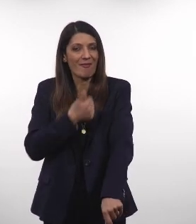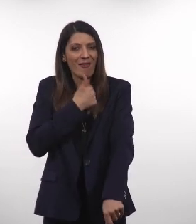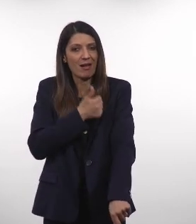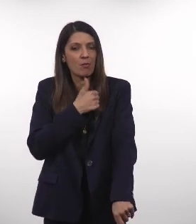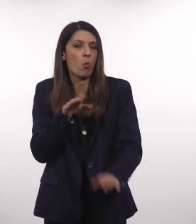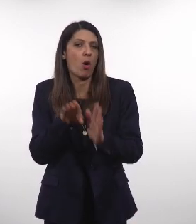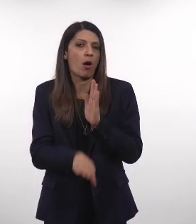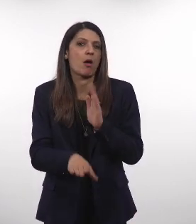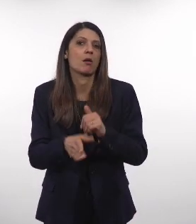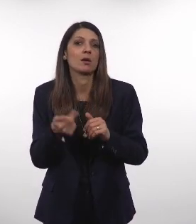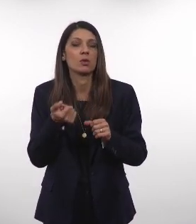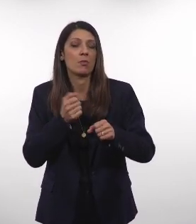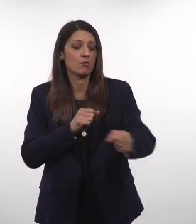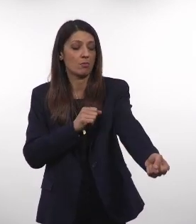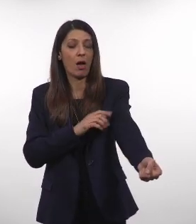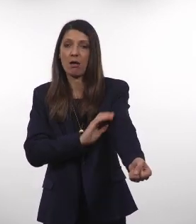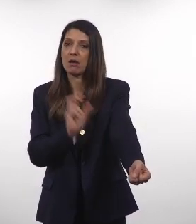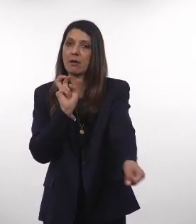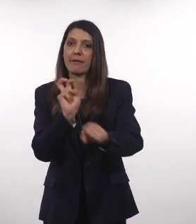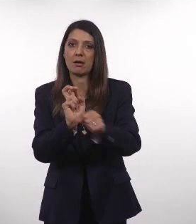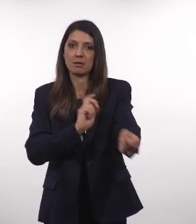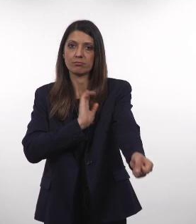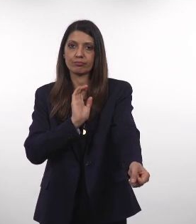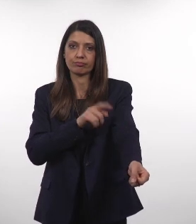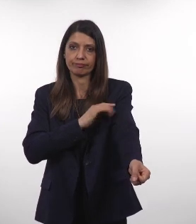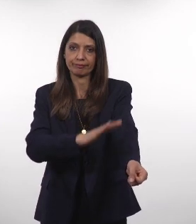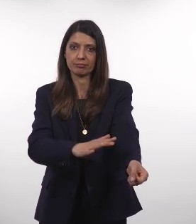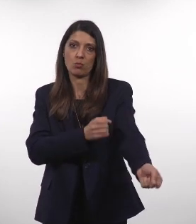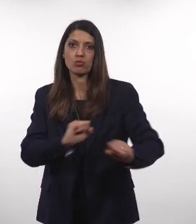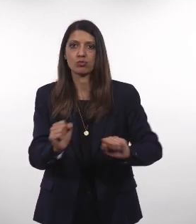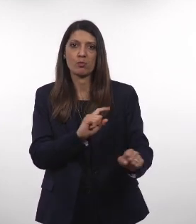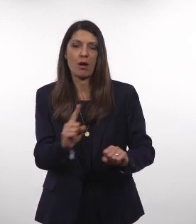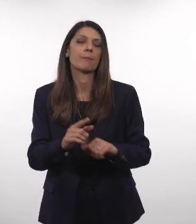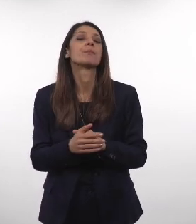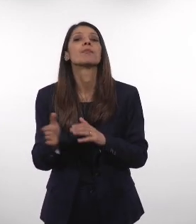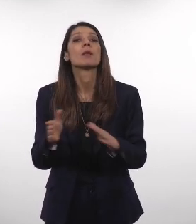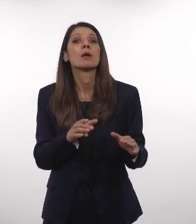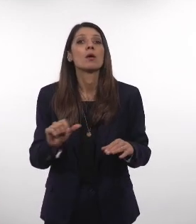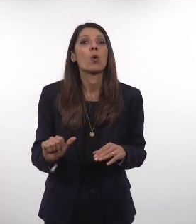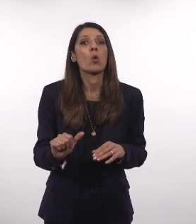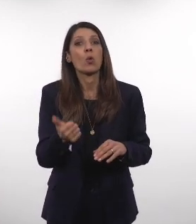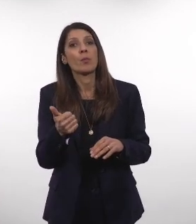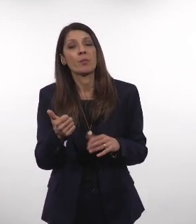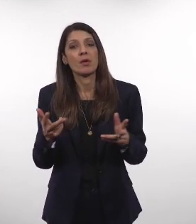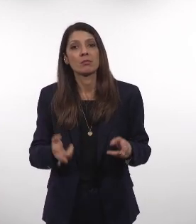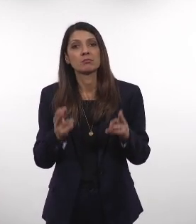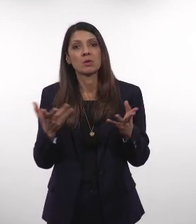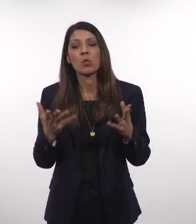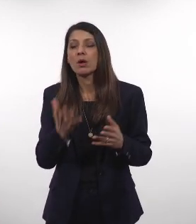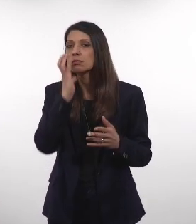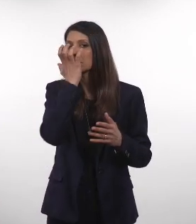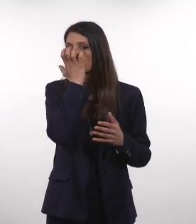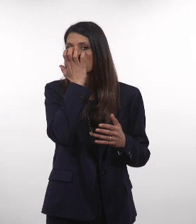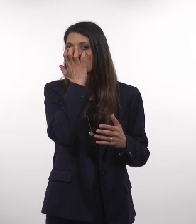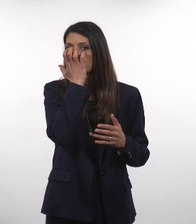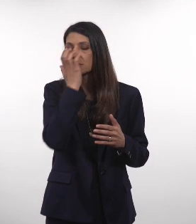faire sans qu'il bouge le bras. Dans un premier temps, nous avons travaillé l'administration du gaz Méopa,